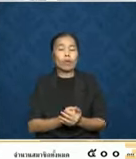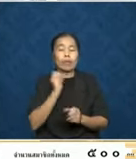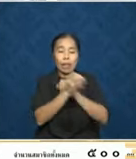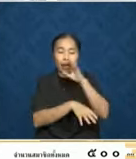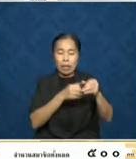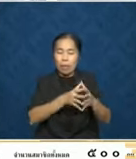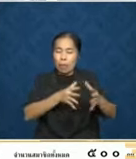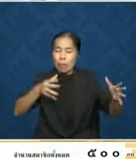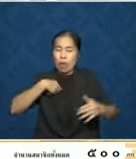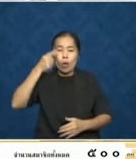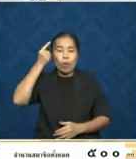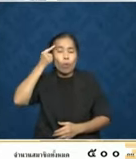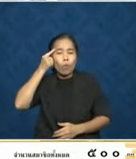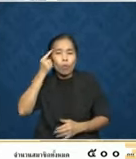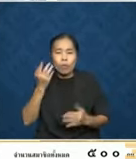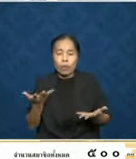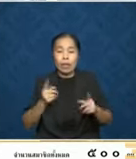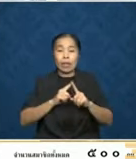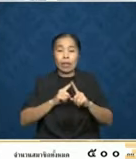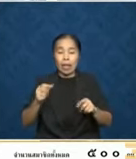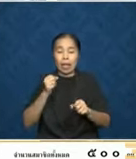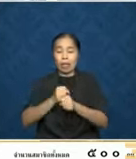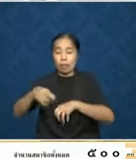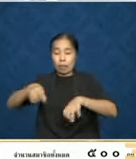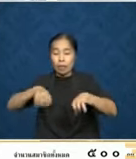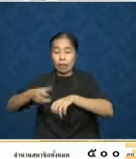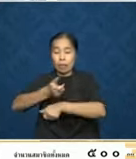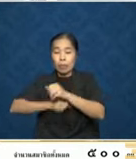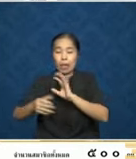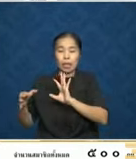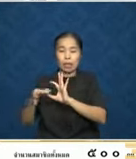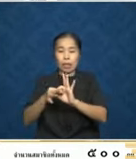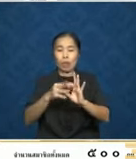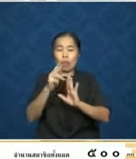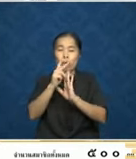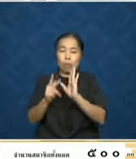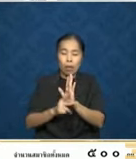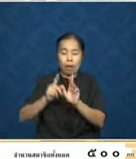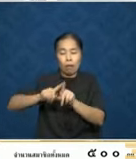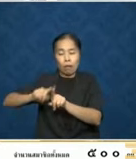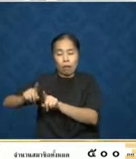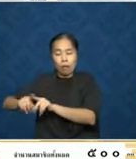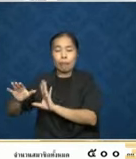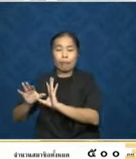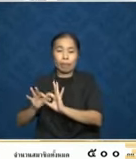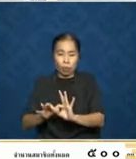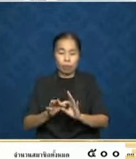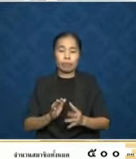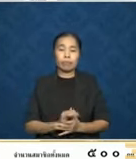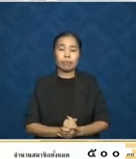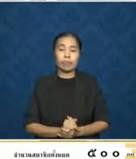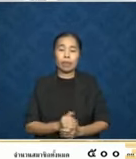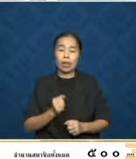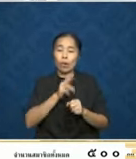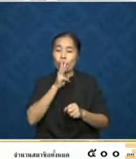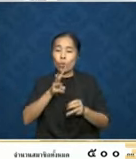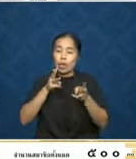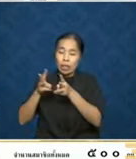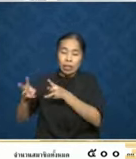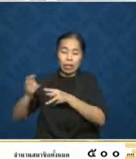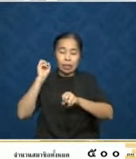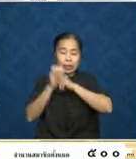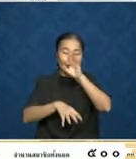นได้ครับท่านประธานแต่เวลาจัดการเนี่ยมันไปเกี่ยวข้องกับอำนาจอื่นมากมายเพราะฉะนั้นการบริหารจัดการขยะเนี่ยมันไม่